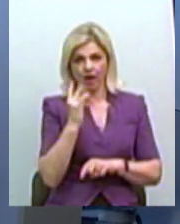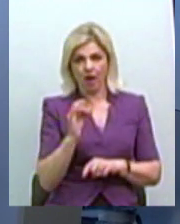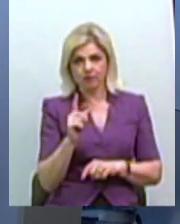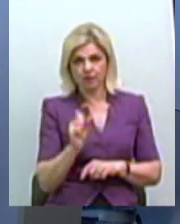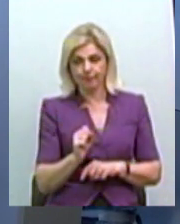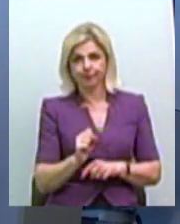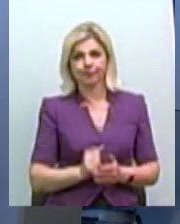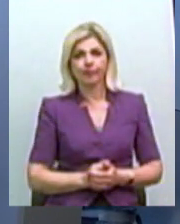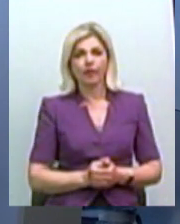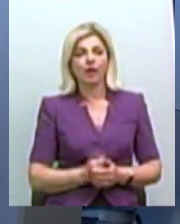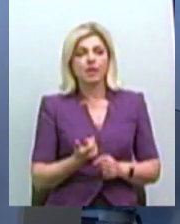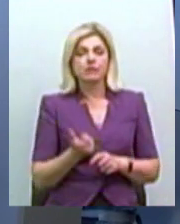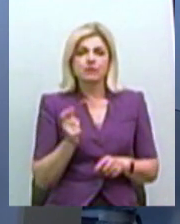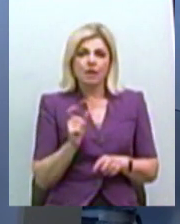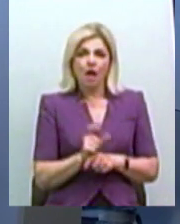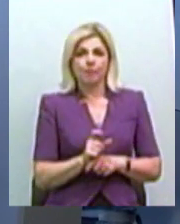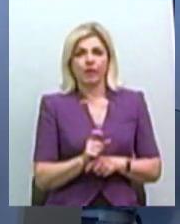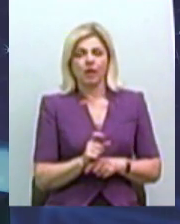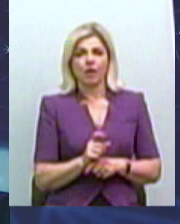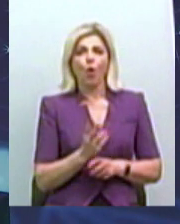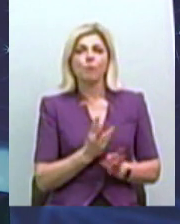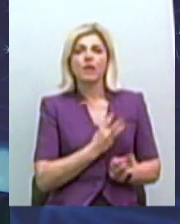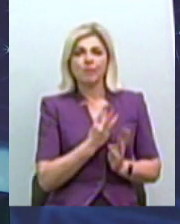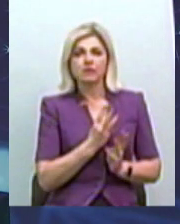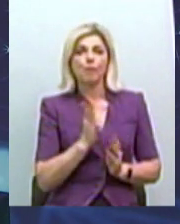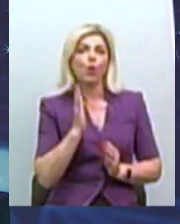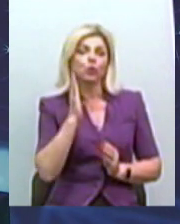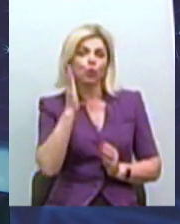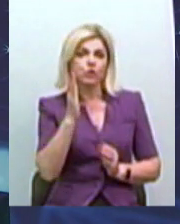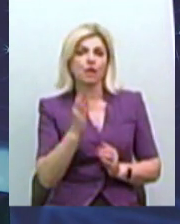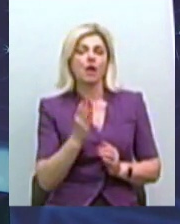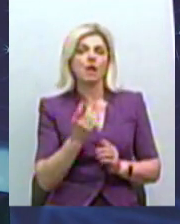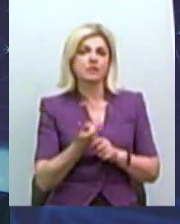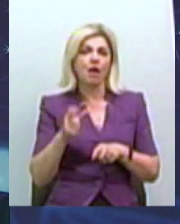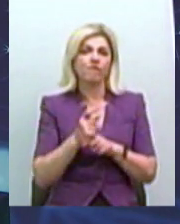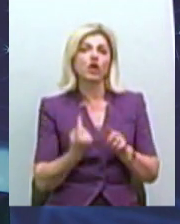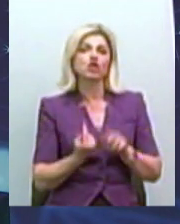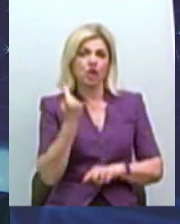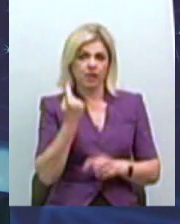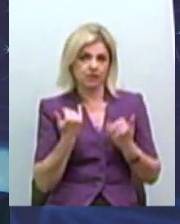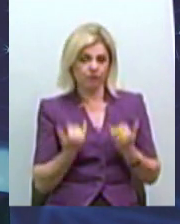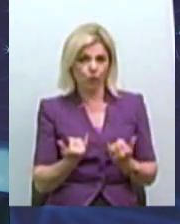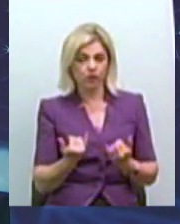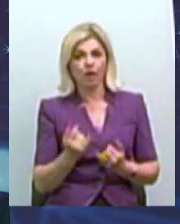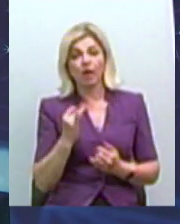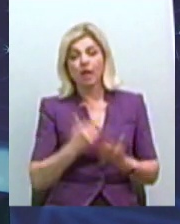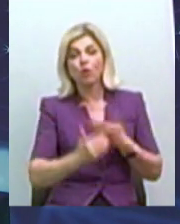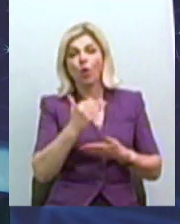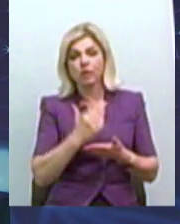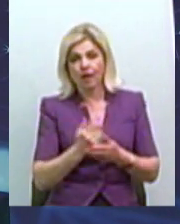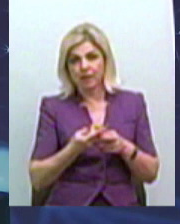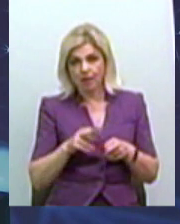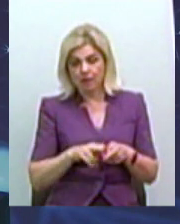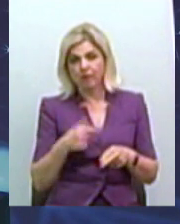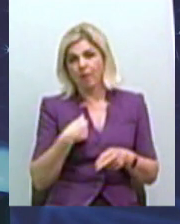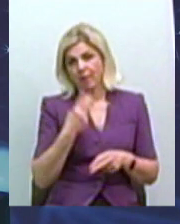дела, самые такие оптимистические прогнозы завышены сегодня. И исходя из этого, мы в том числе и видим,